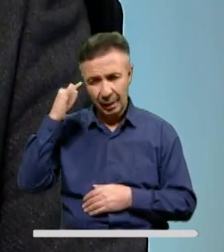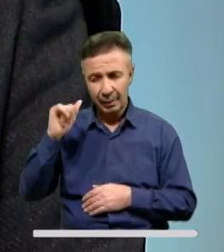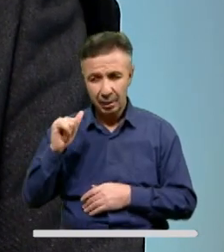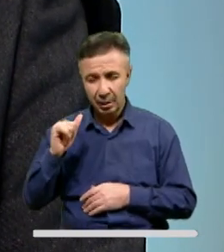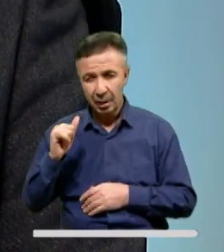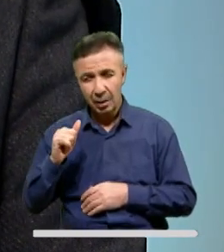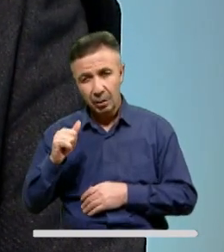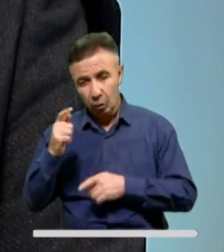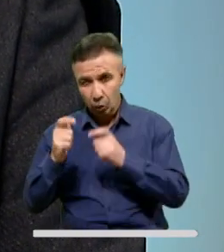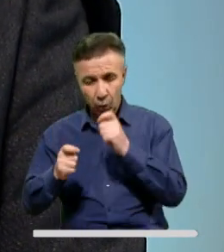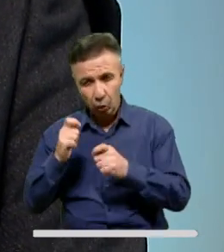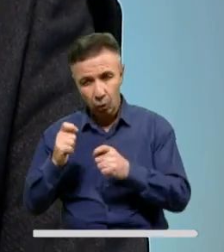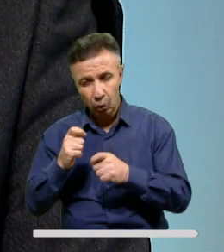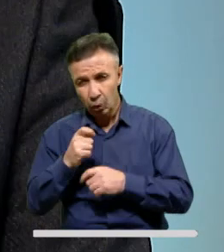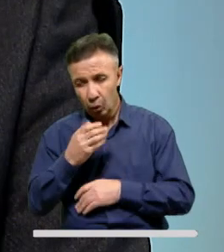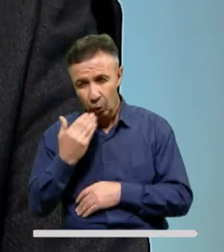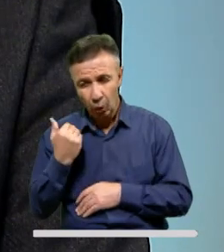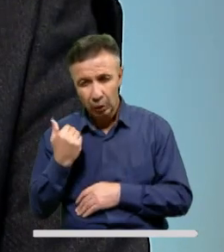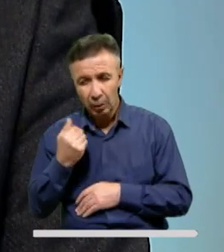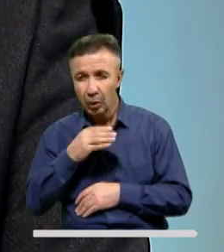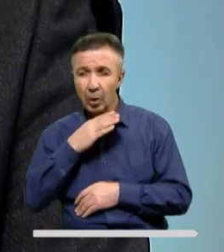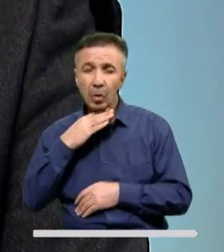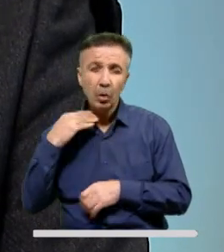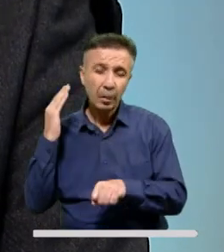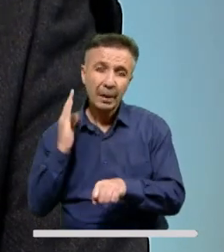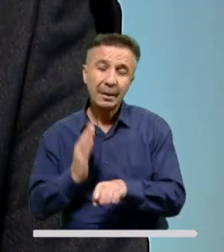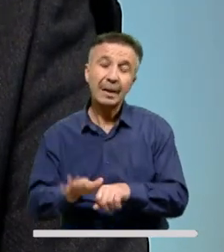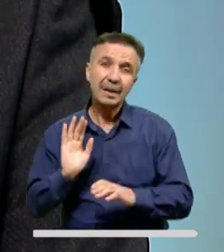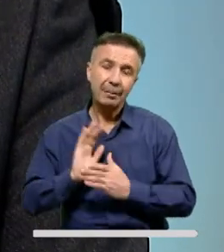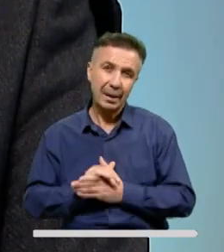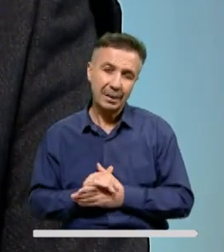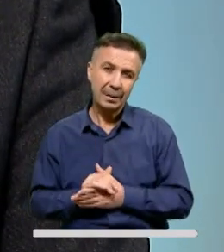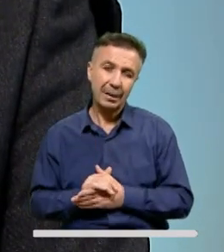bu hayvanın kurban edilmesi caiz olmaz. Ancak